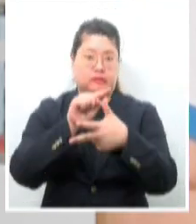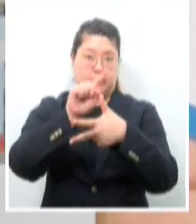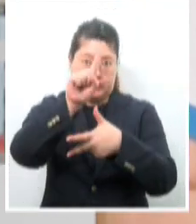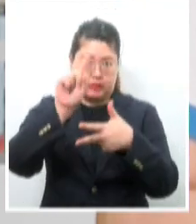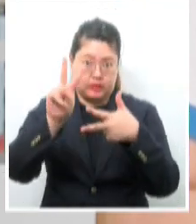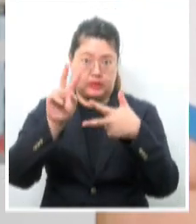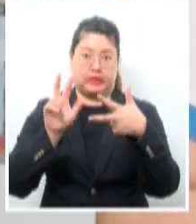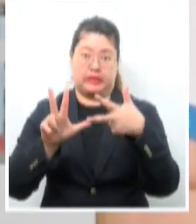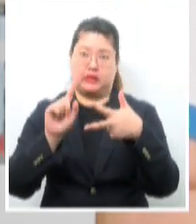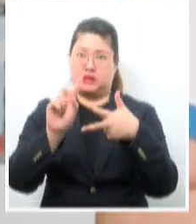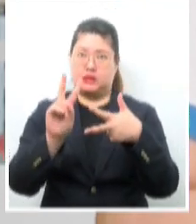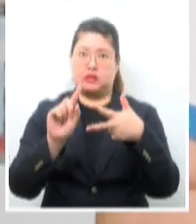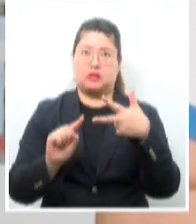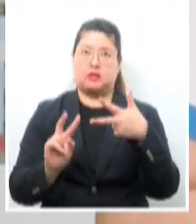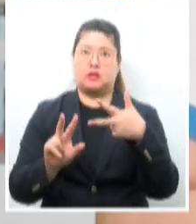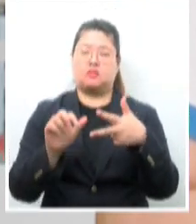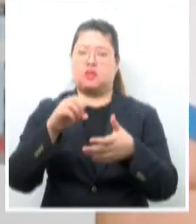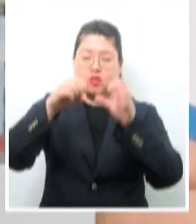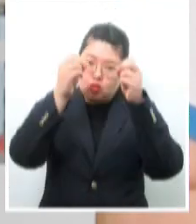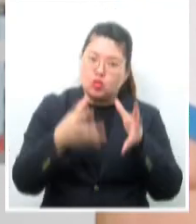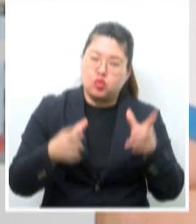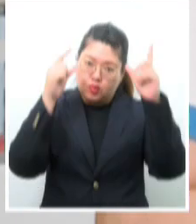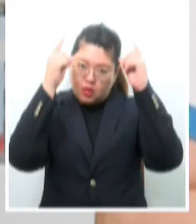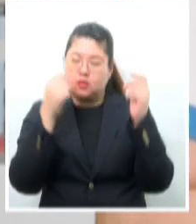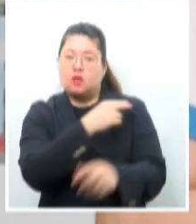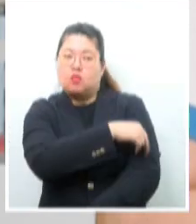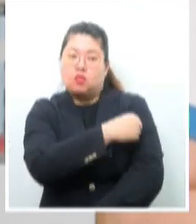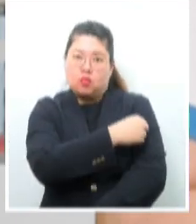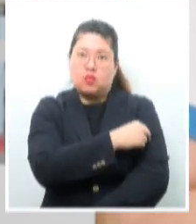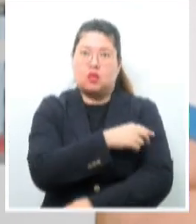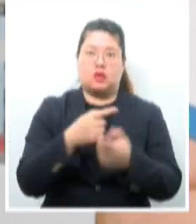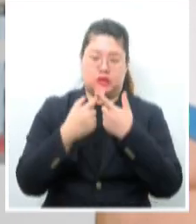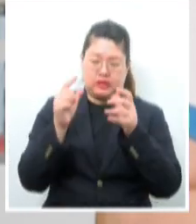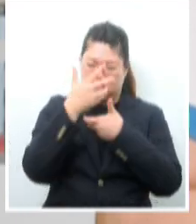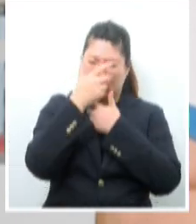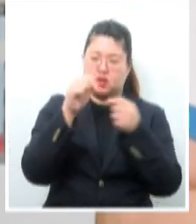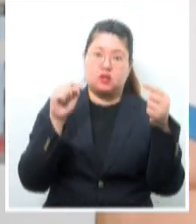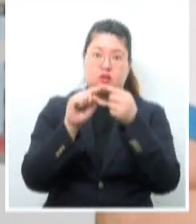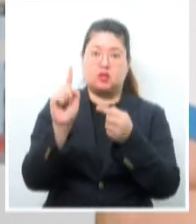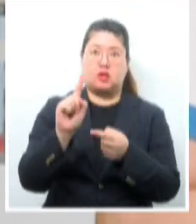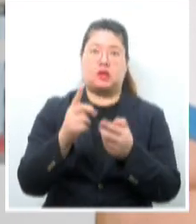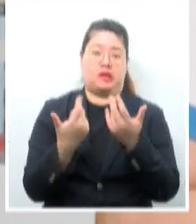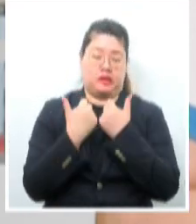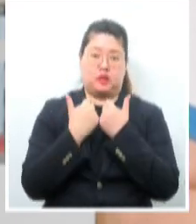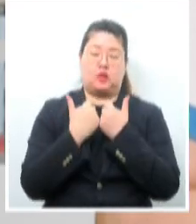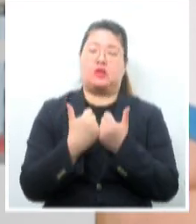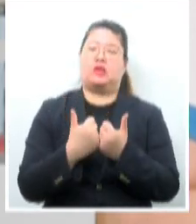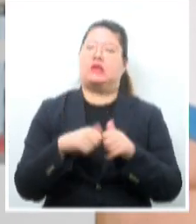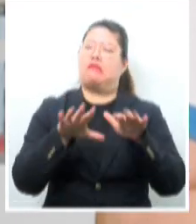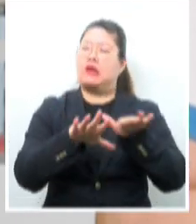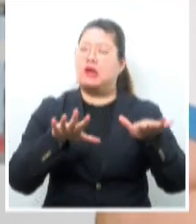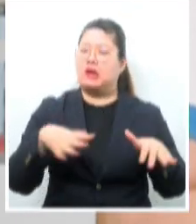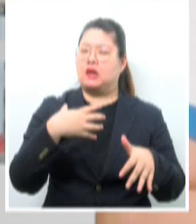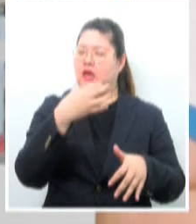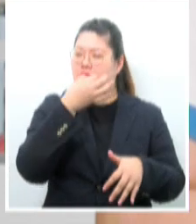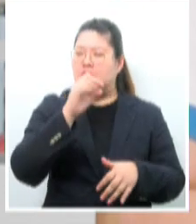เราคาดการได้อยู่แล้วค่ะว่าจะเป็นคุณครูพยาบาลคุณหมอนะคะสิ่งที่น่าสนใจก็คือในยุคสมัยนี้ค่ะเด็กๆก็จะมีอาชีพ